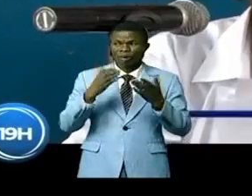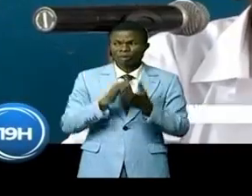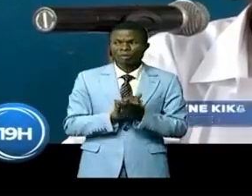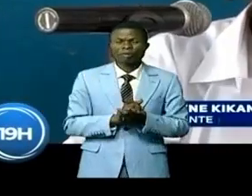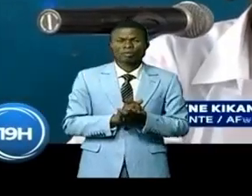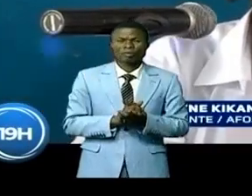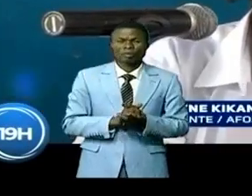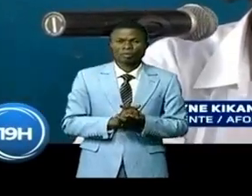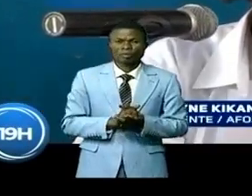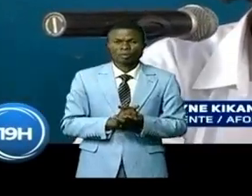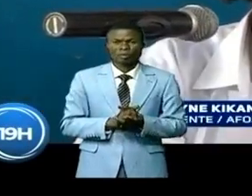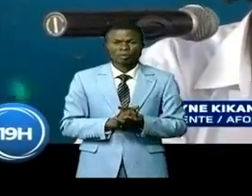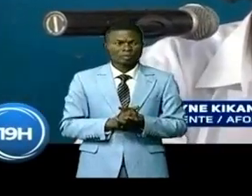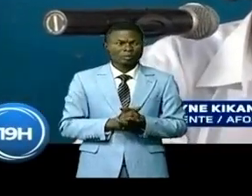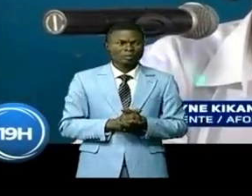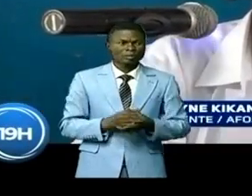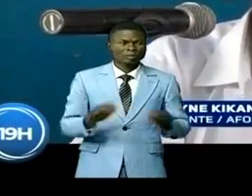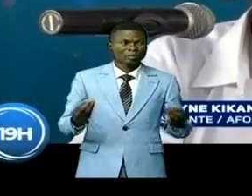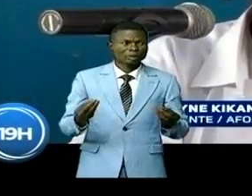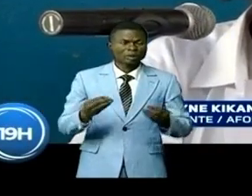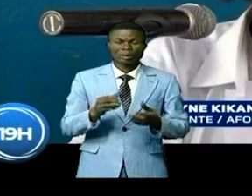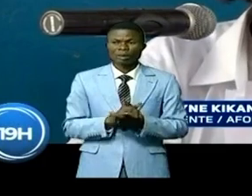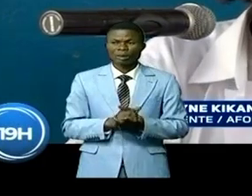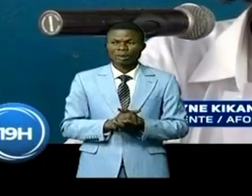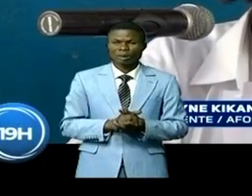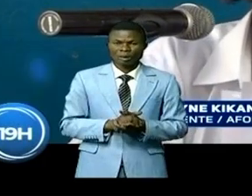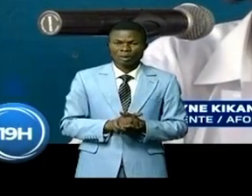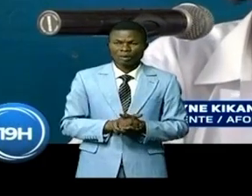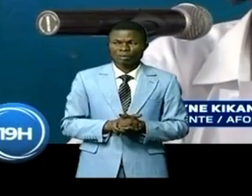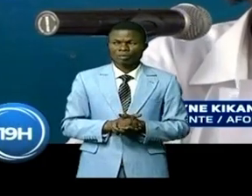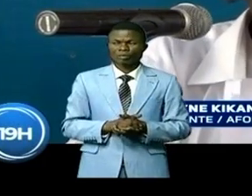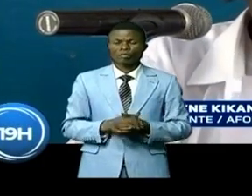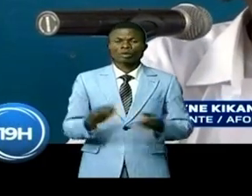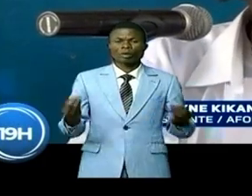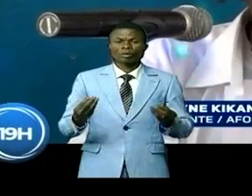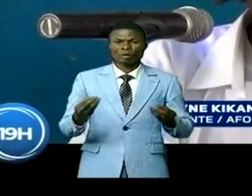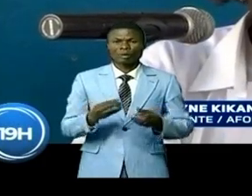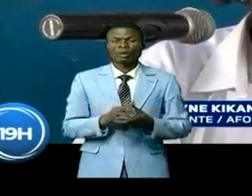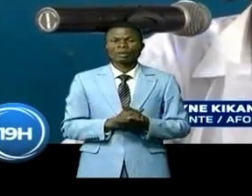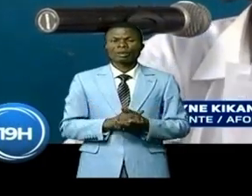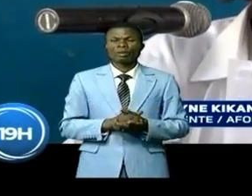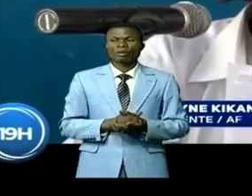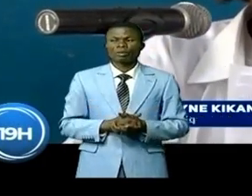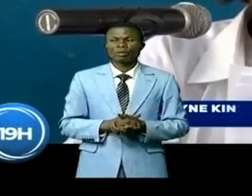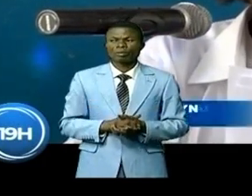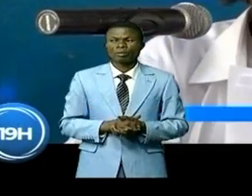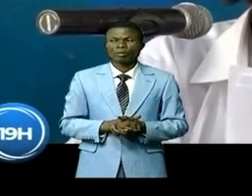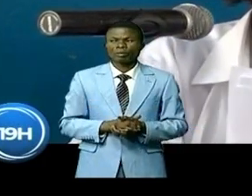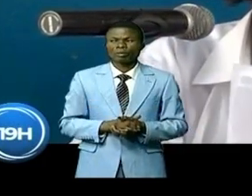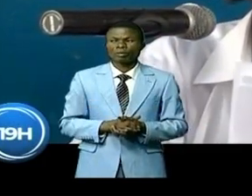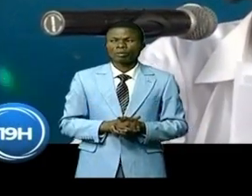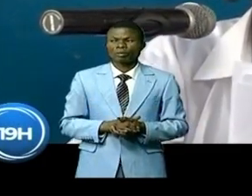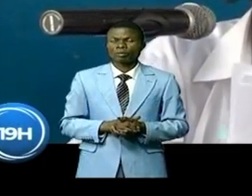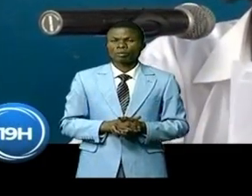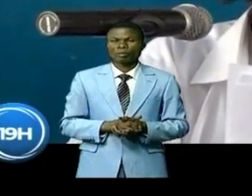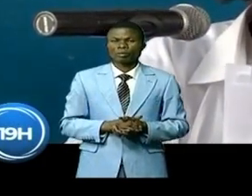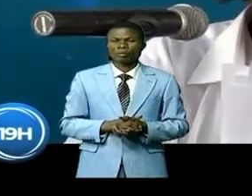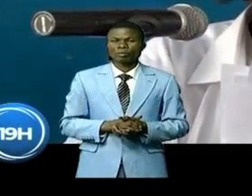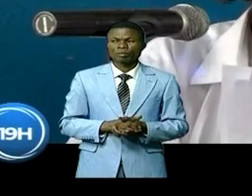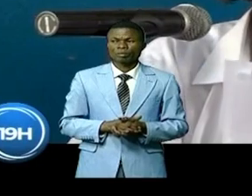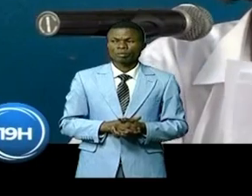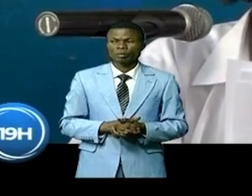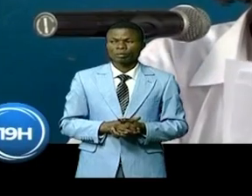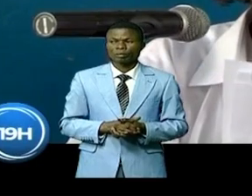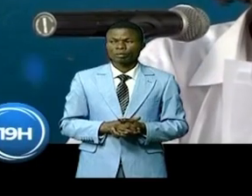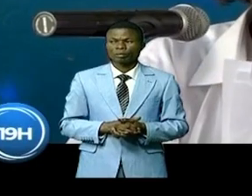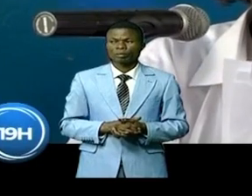organisée par l'Association des femmes de l'ONIP, AFONIP en sigle, a pour objectif de